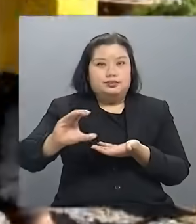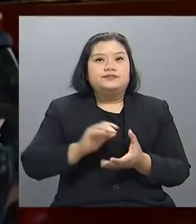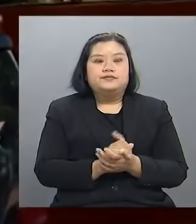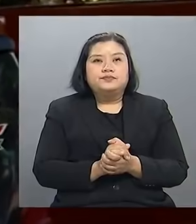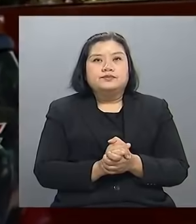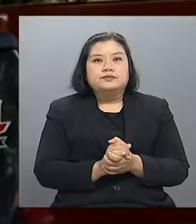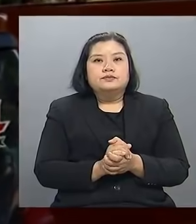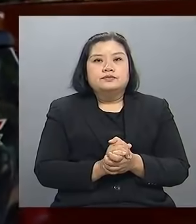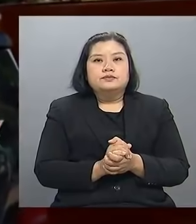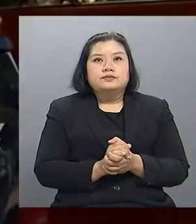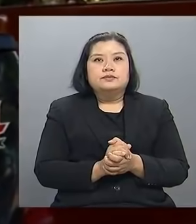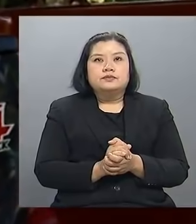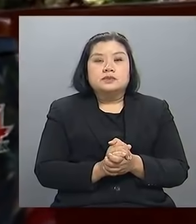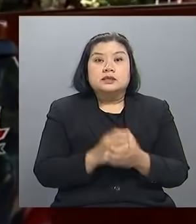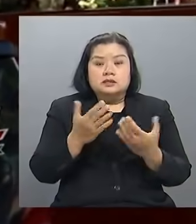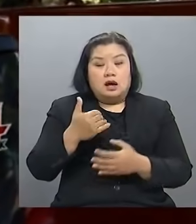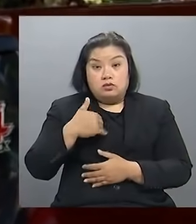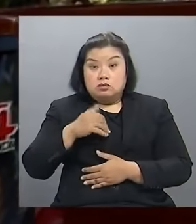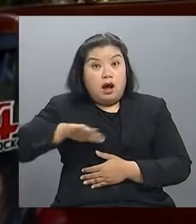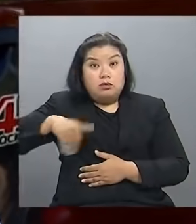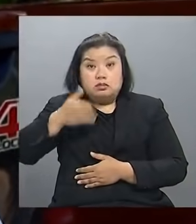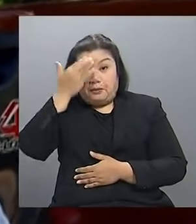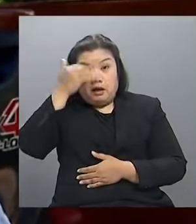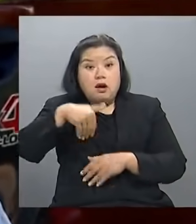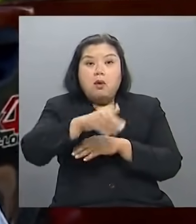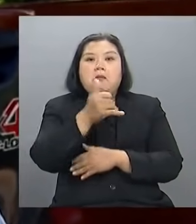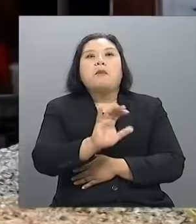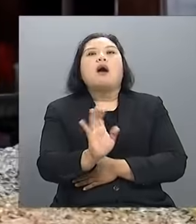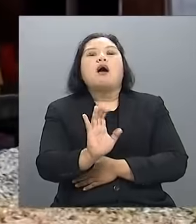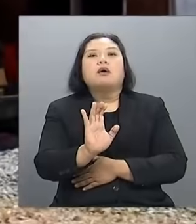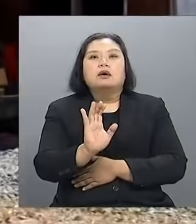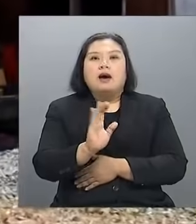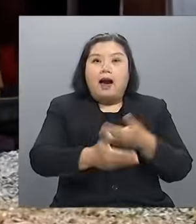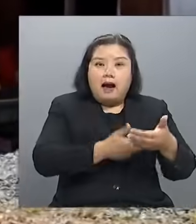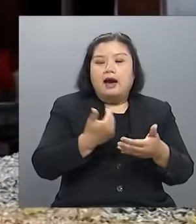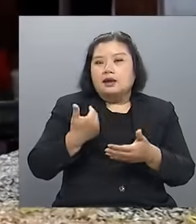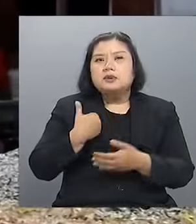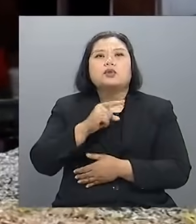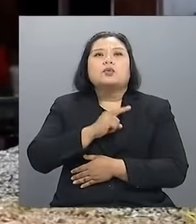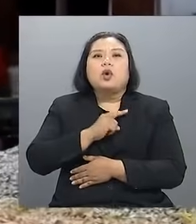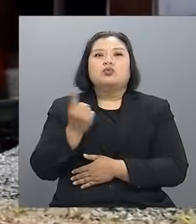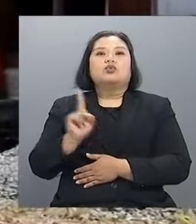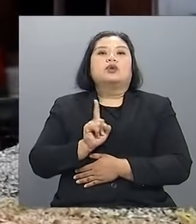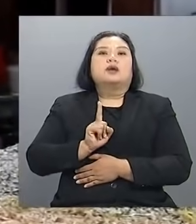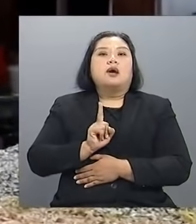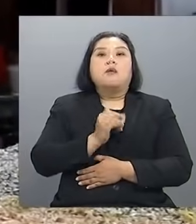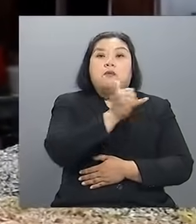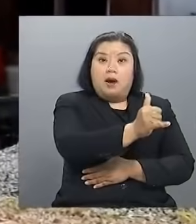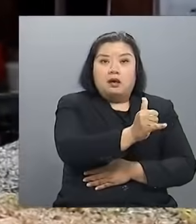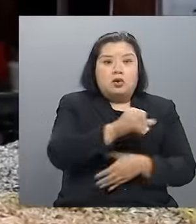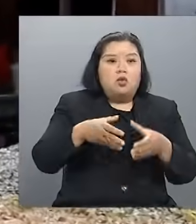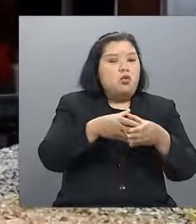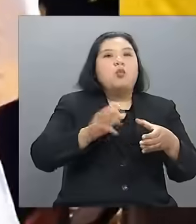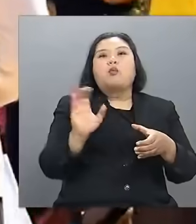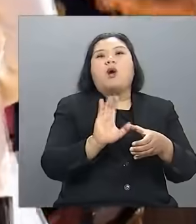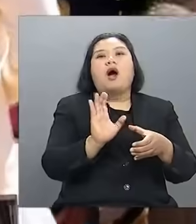จะไม่ค่อยออกไปในที่ชุมชนนะคะจะไปตลาดก็เหมือนจะส่งตัวแทนของครอบครัวไปสัก1คนแล้วก็สวมแมสก็บอกเข